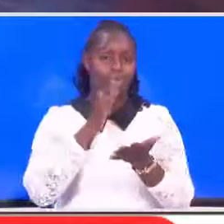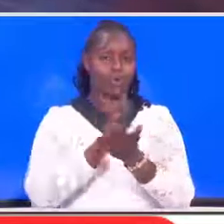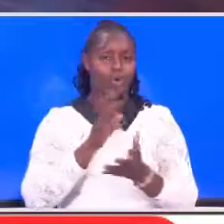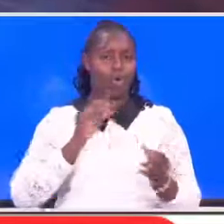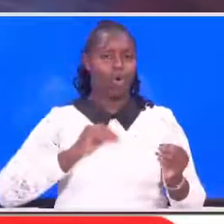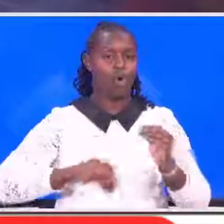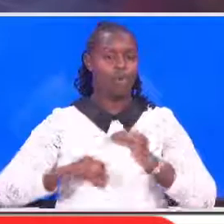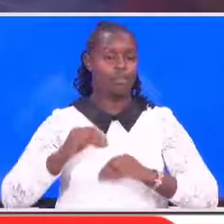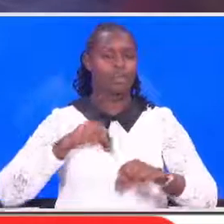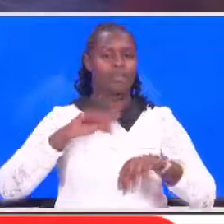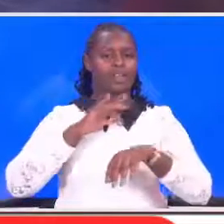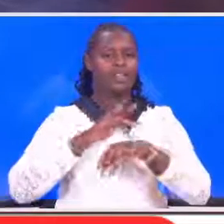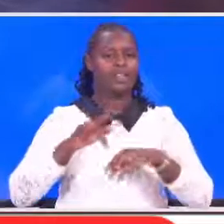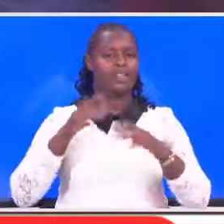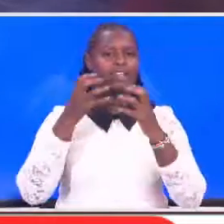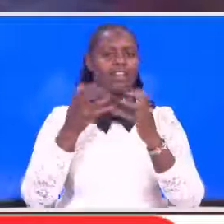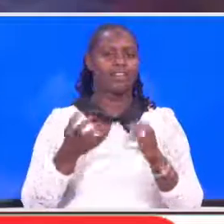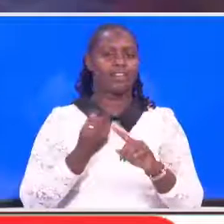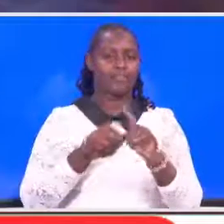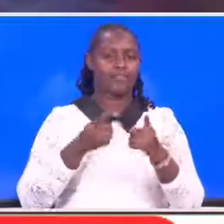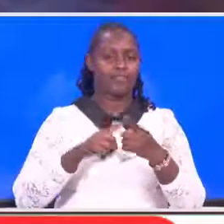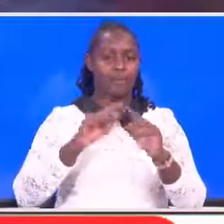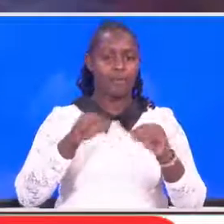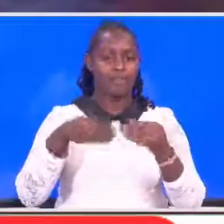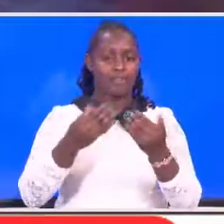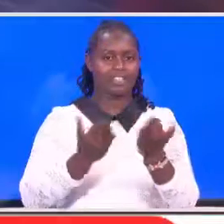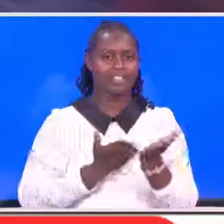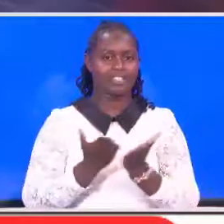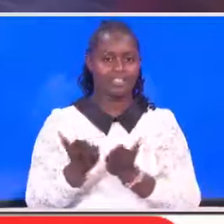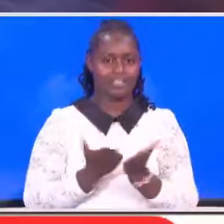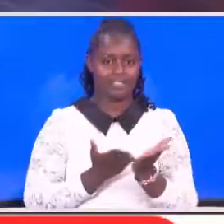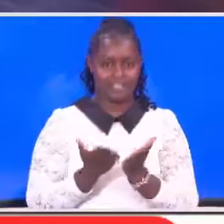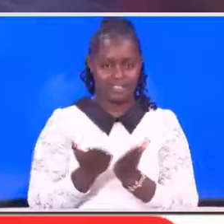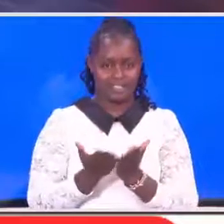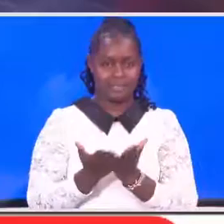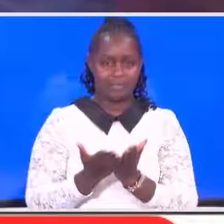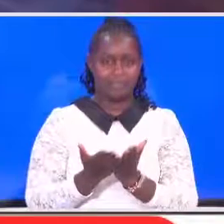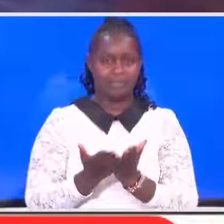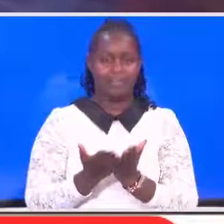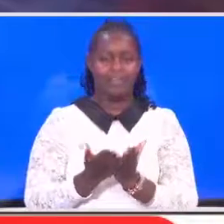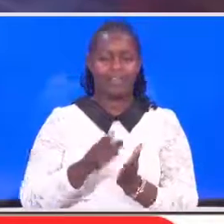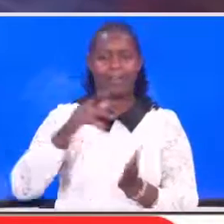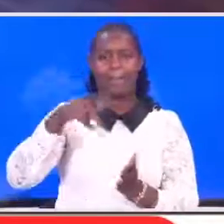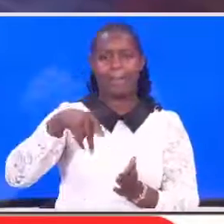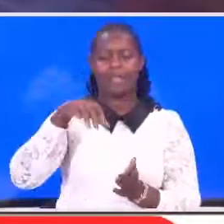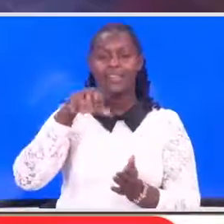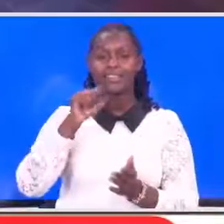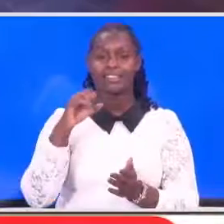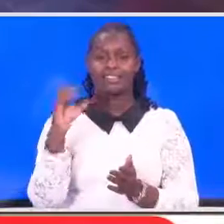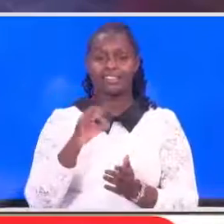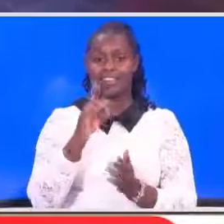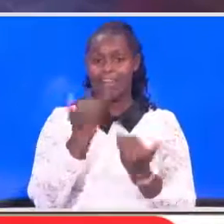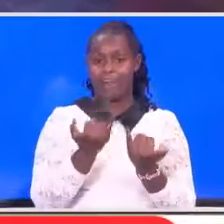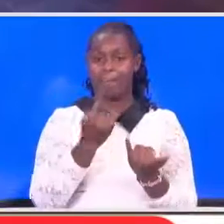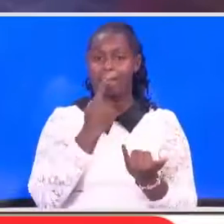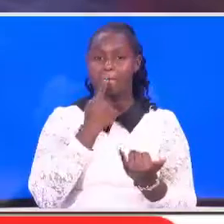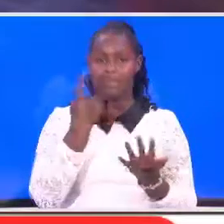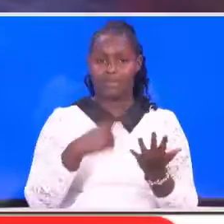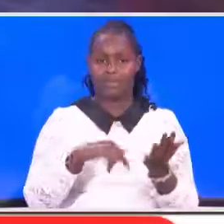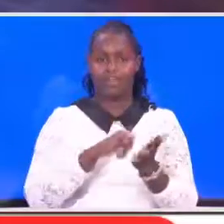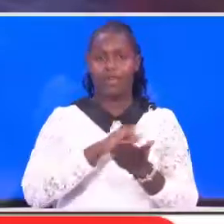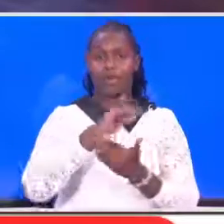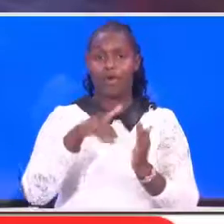utendakazi na utoaji huduma katika sekta ya umma. Mkuu wa utumishi wa umma Felix Koskei amesema kuwa maafisa